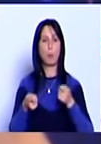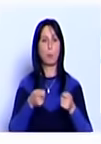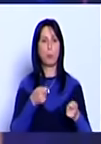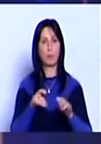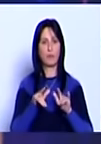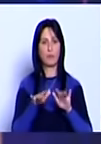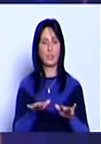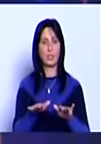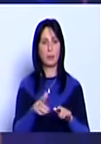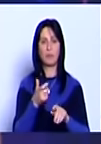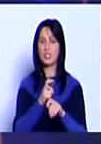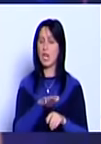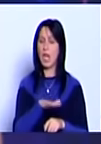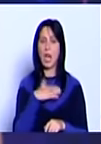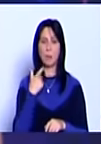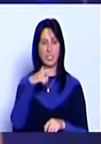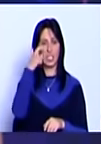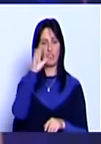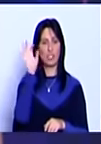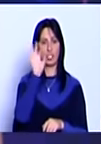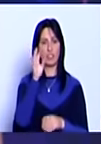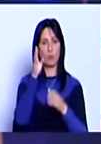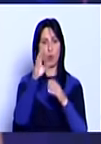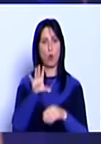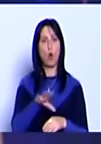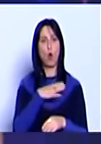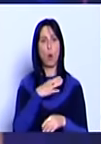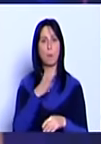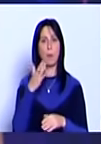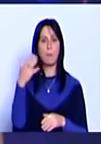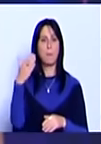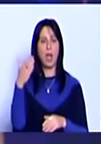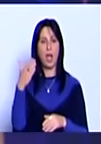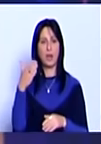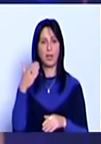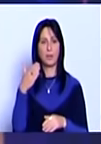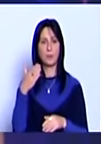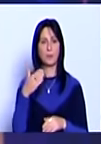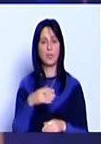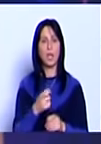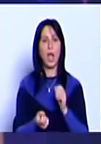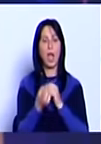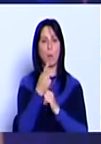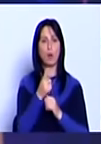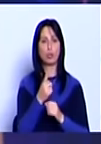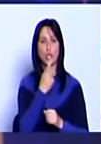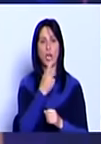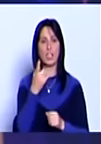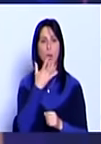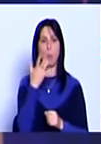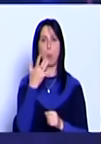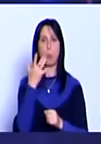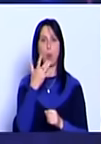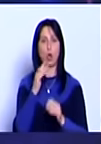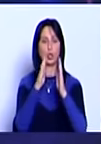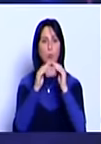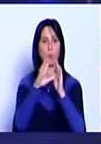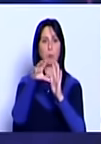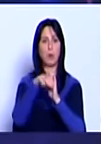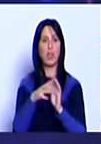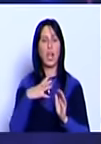საქმე. ძალიან არ მინდოდა ბიძინა ივანიშვილი ყოფილიყო მხარე და აღმოჩენილიყო ერთ-ერთ პოლიტიკურ ბანაკში.